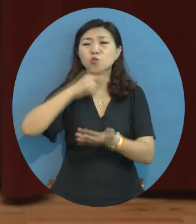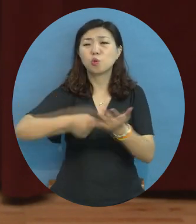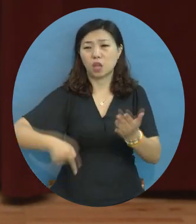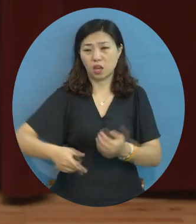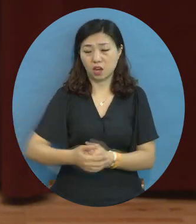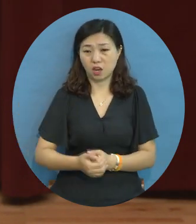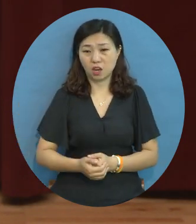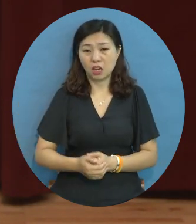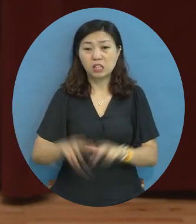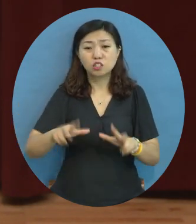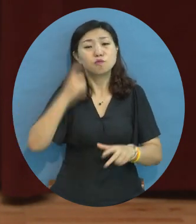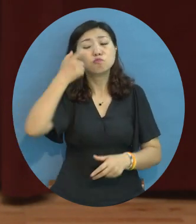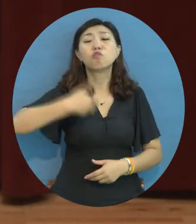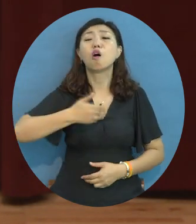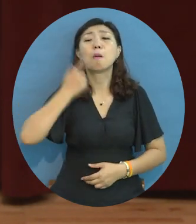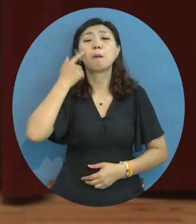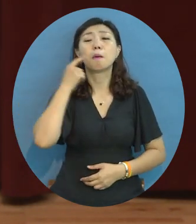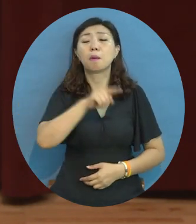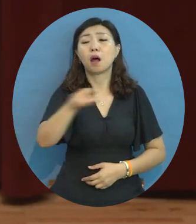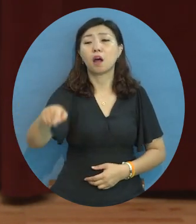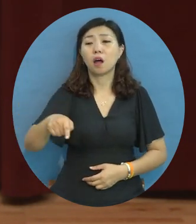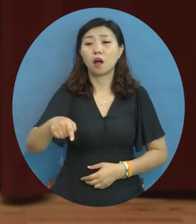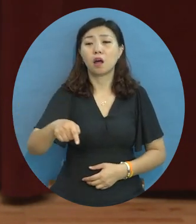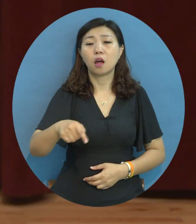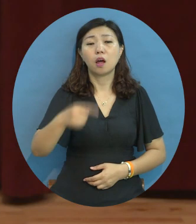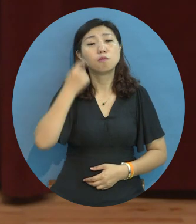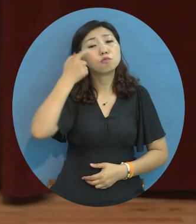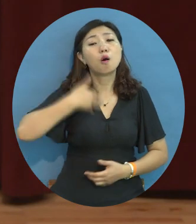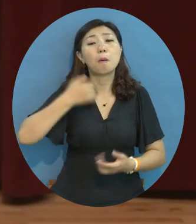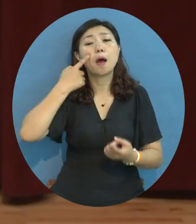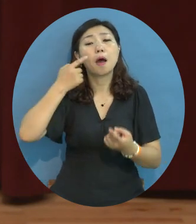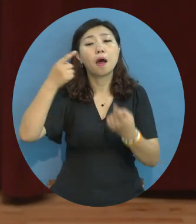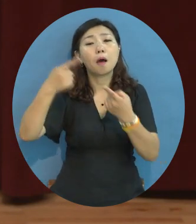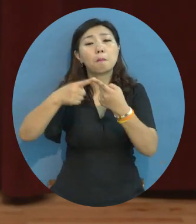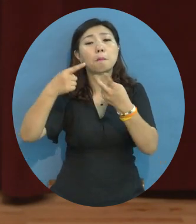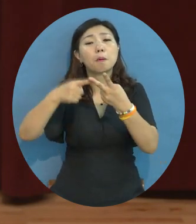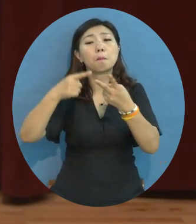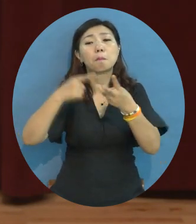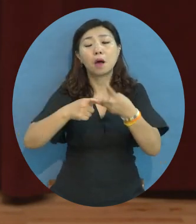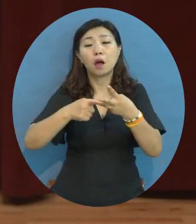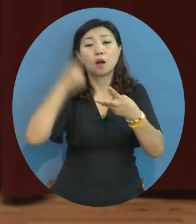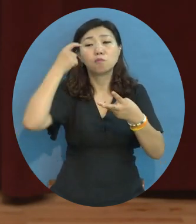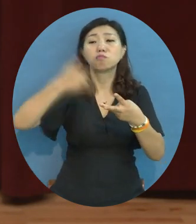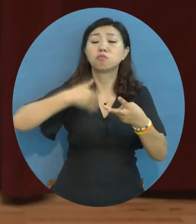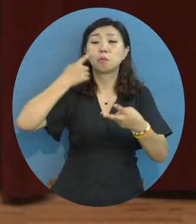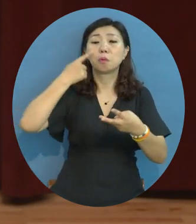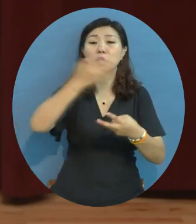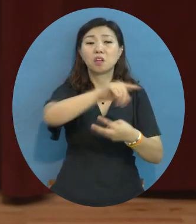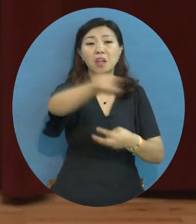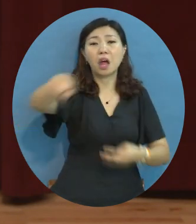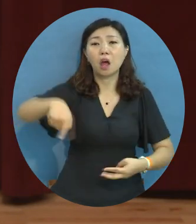물어봐. 세 번이나 물어봐. 이렇게 얘기해. 물을 거 없습니다. 그러니까.